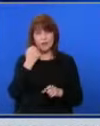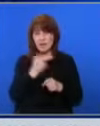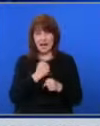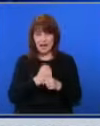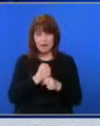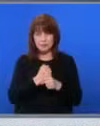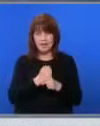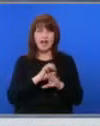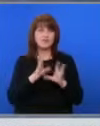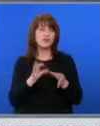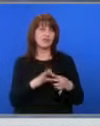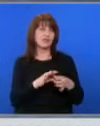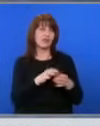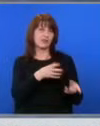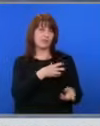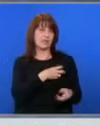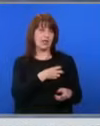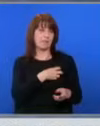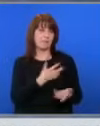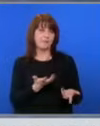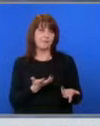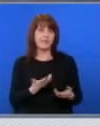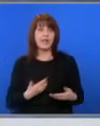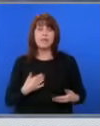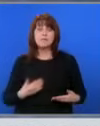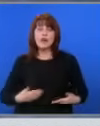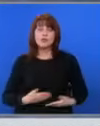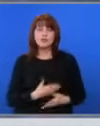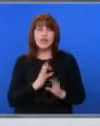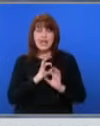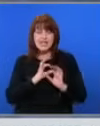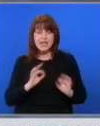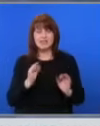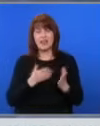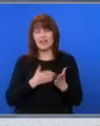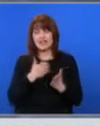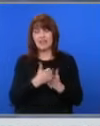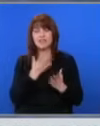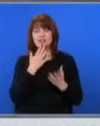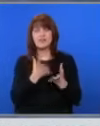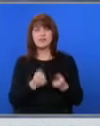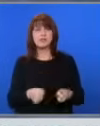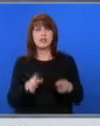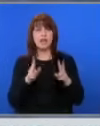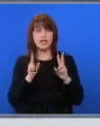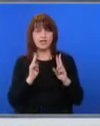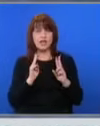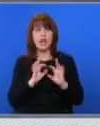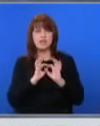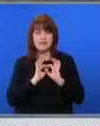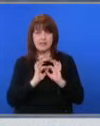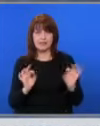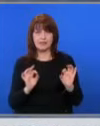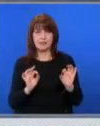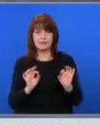бъде асоциирано с ГЕРБ. Има нужда от ясен регламент, механизми за вземане на решение. Ясен.